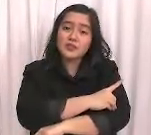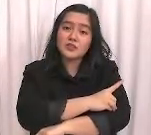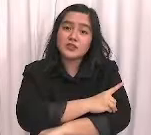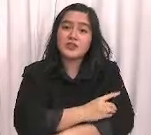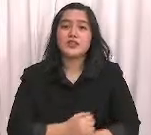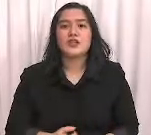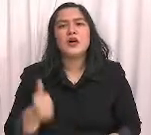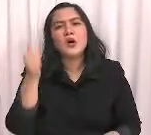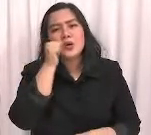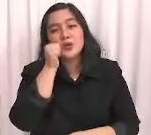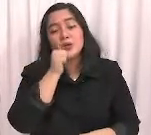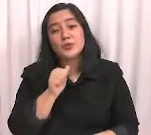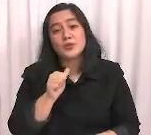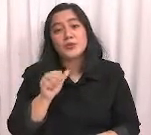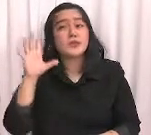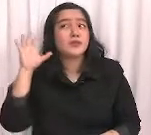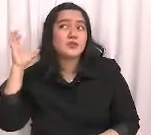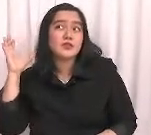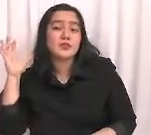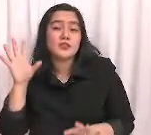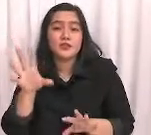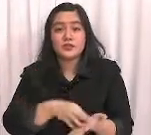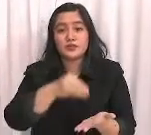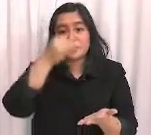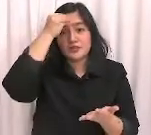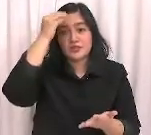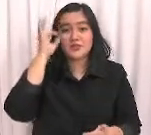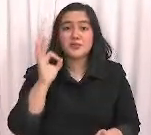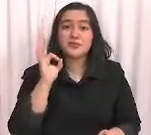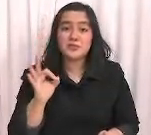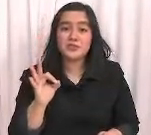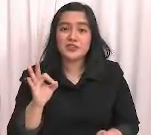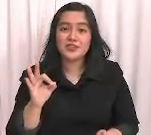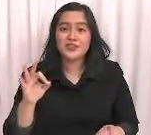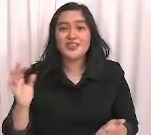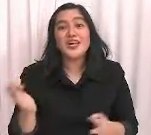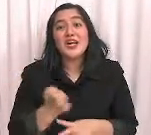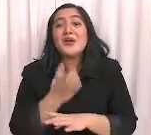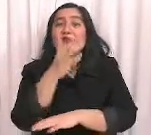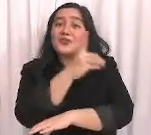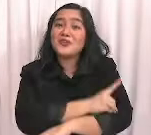na magpipreach ka dyan. Mm-hmm. Oh. Amen. Yung iba, kaharap mo pa araw-araw.